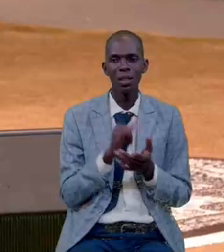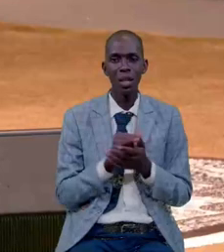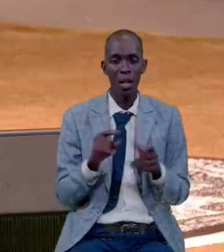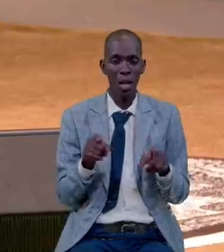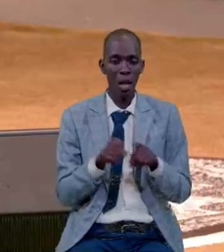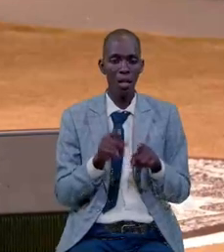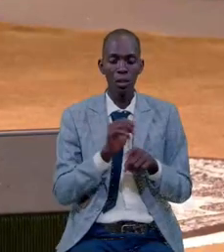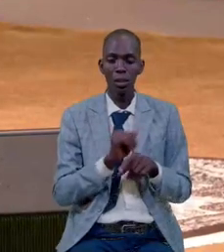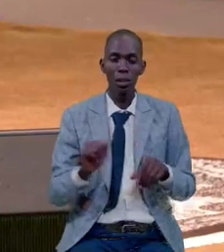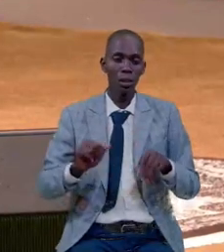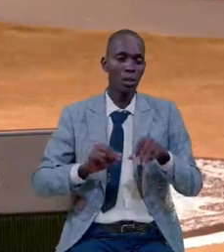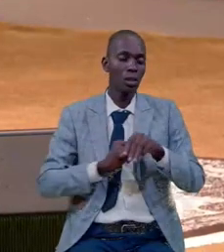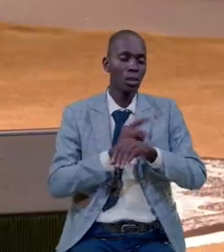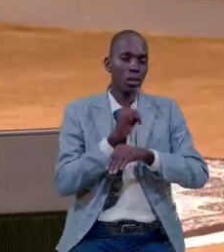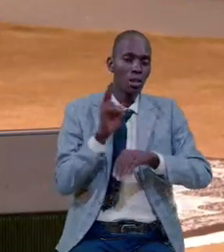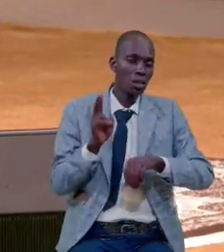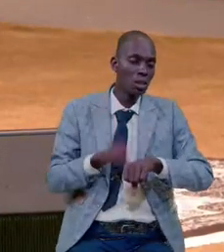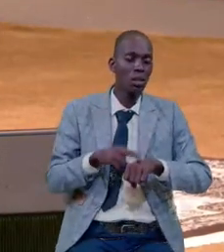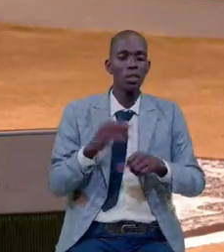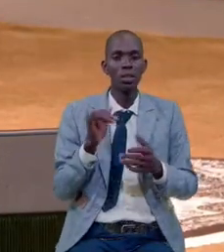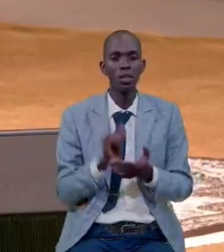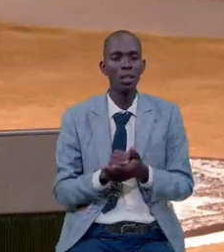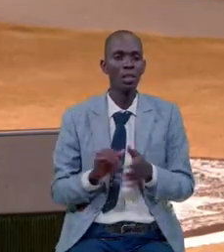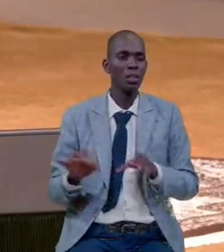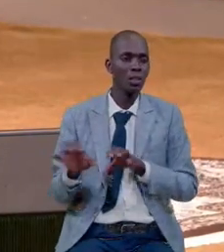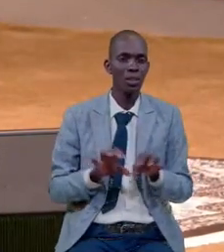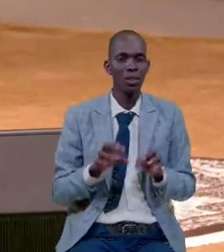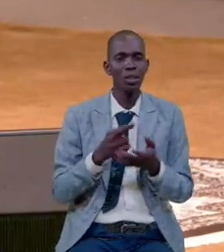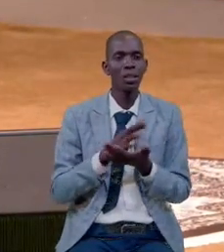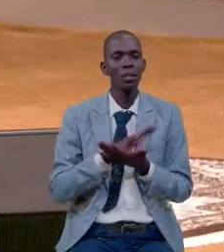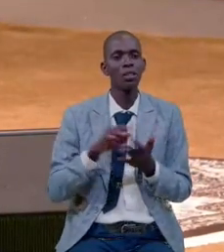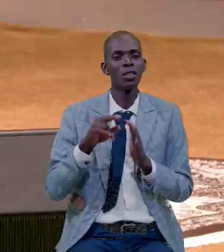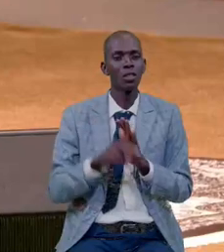une nation qui aurait pratiqué la justice